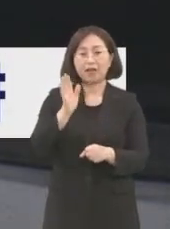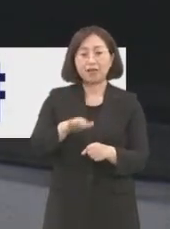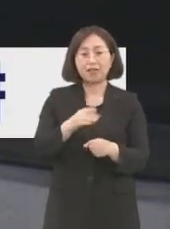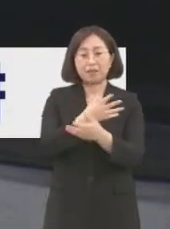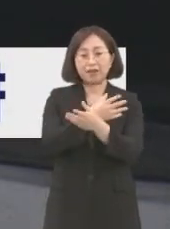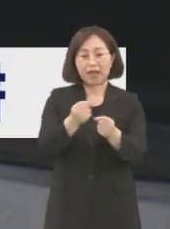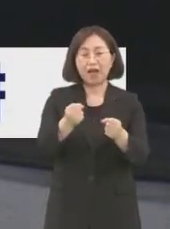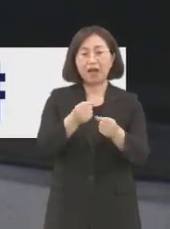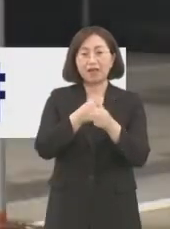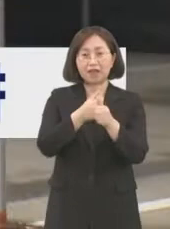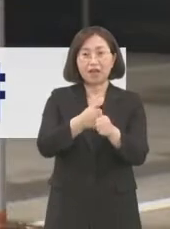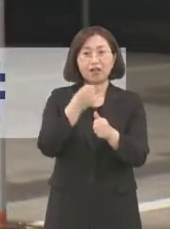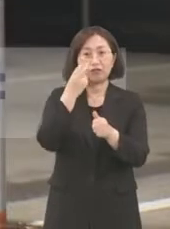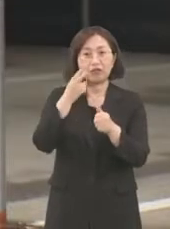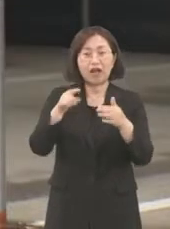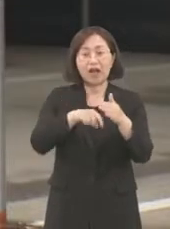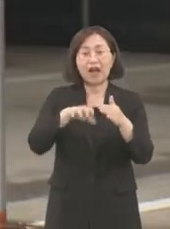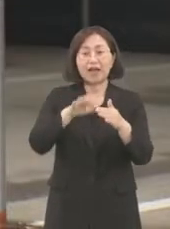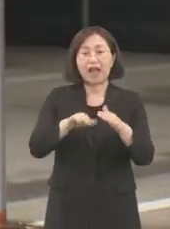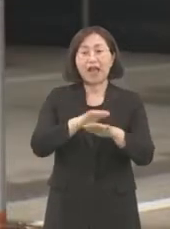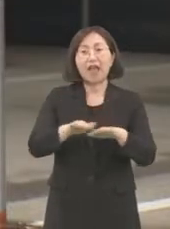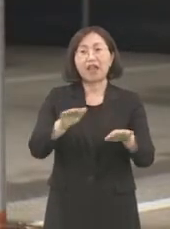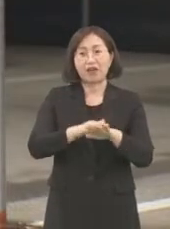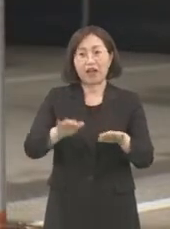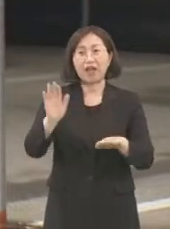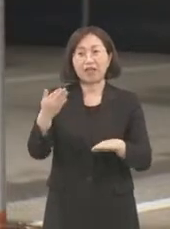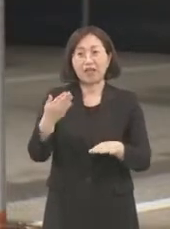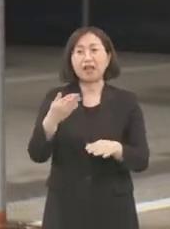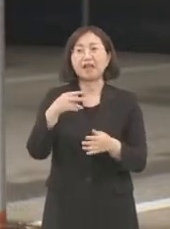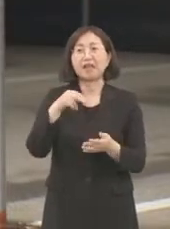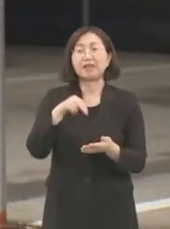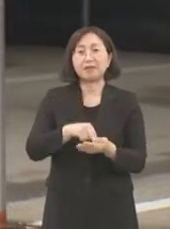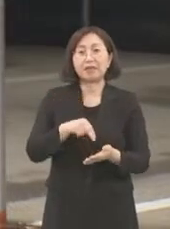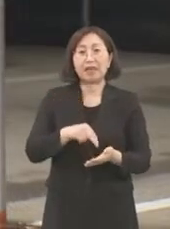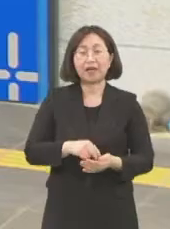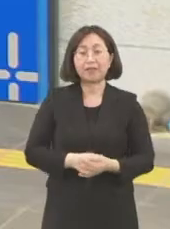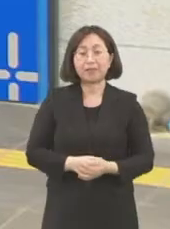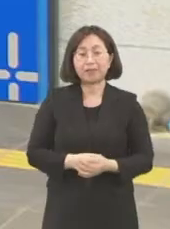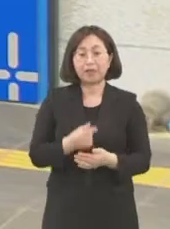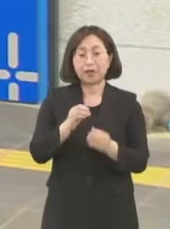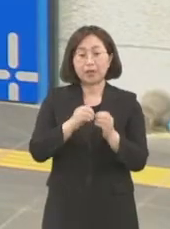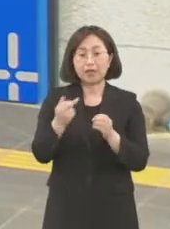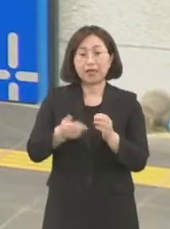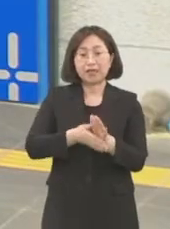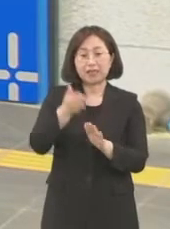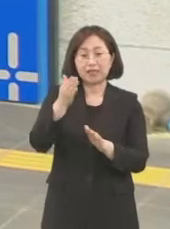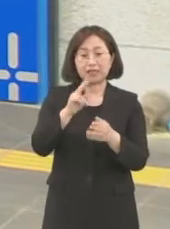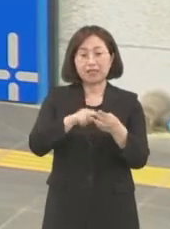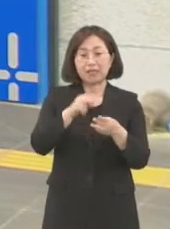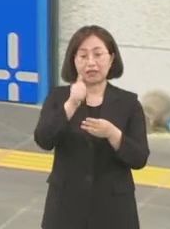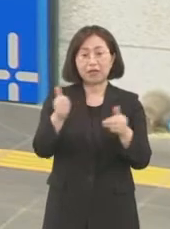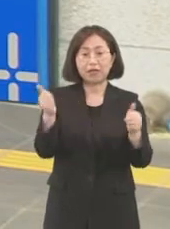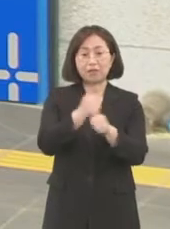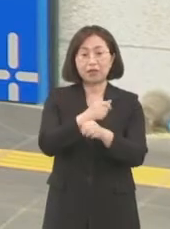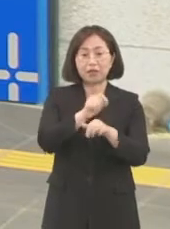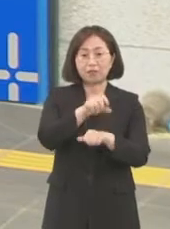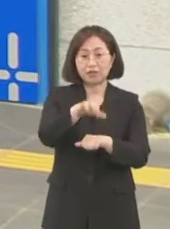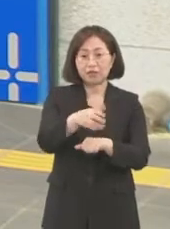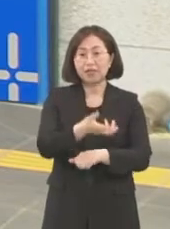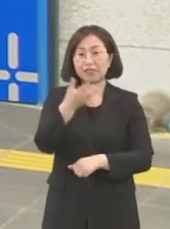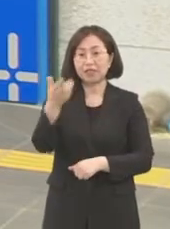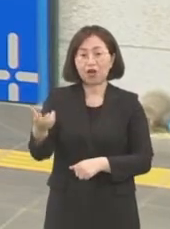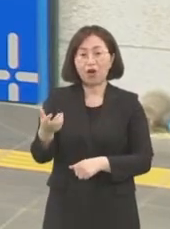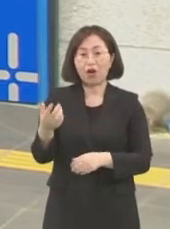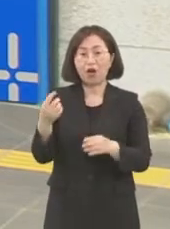이내로 논산시의 시정 요구를 해결해야 하는 상황이 됐습니다. 논산시는 센터장 교체와 사무실 이전 등 시정